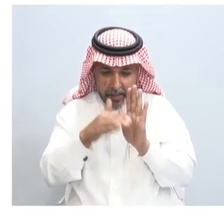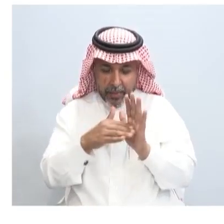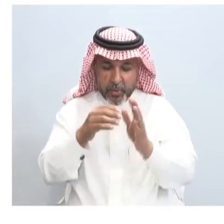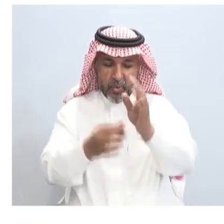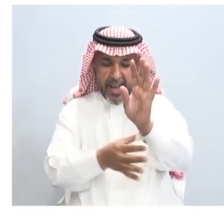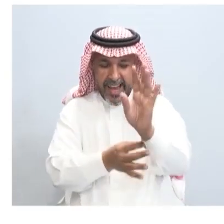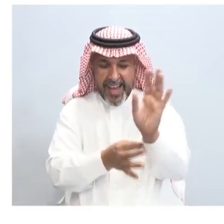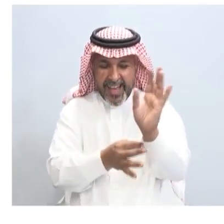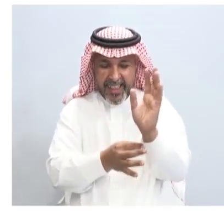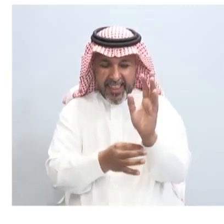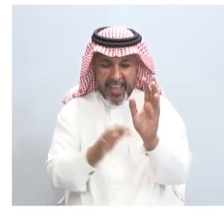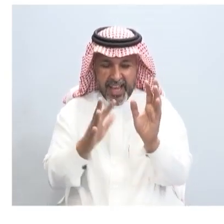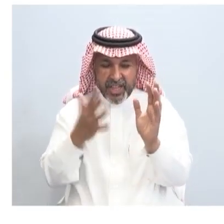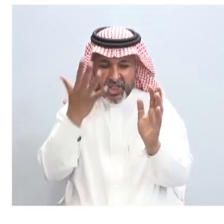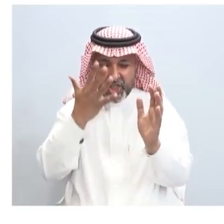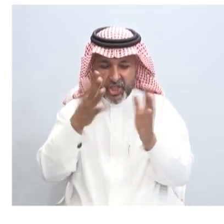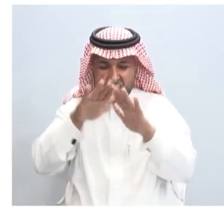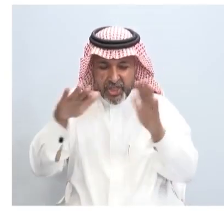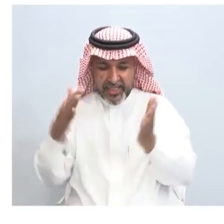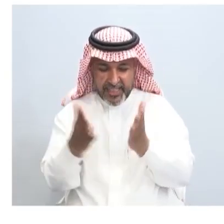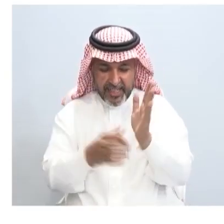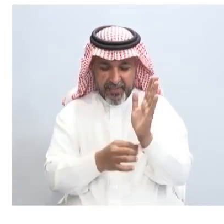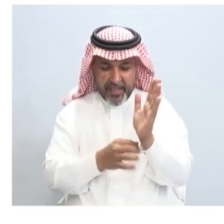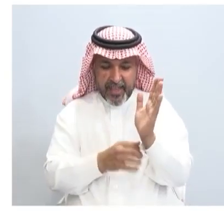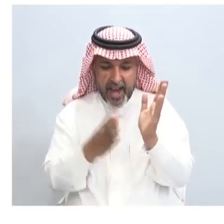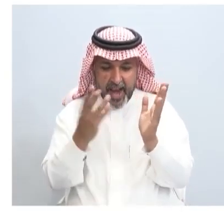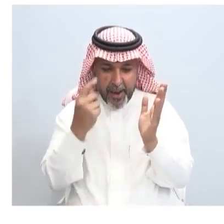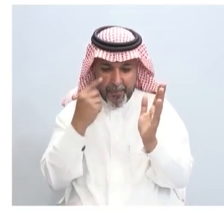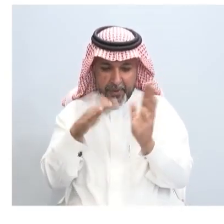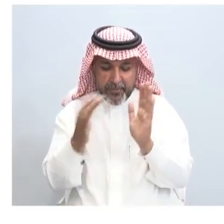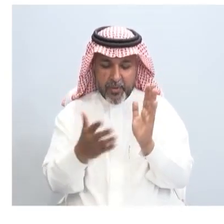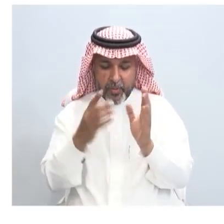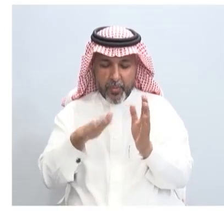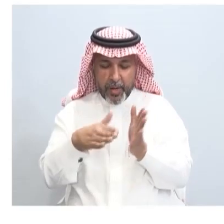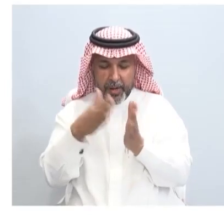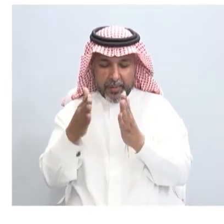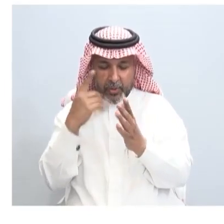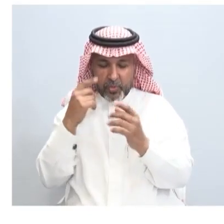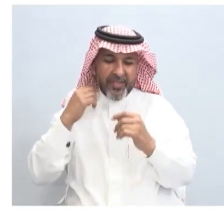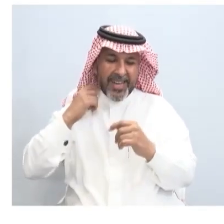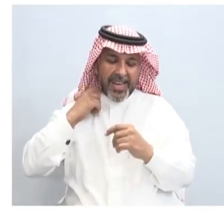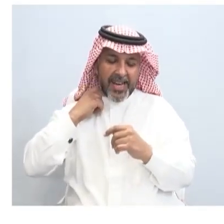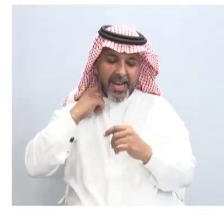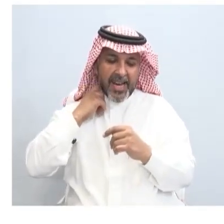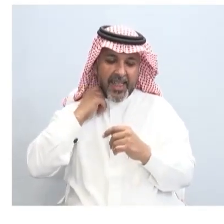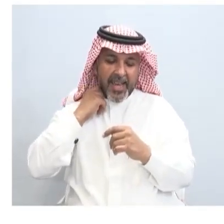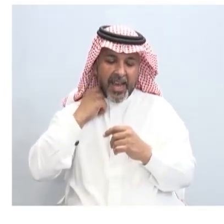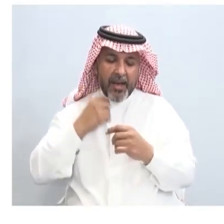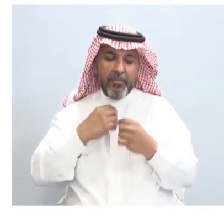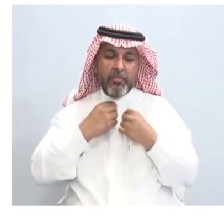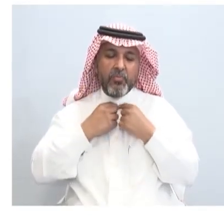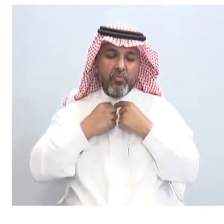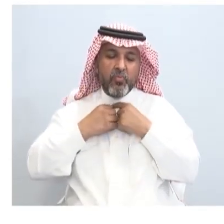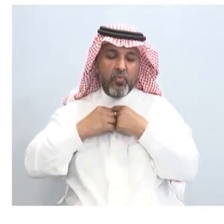فعنده خمسه خيارات المرحله الثانيه حختار اللون المرحله الثالثه حختار الكم والمرحله الرابعه حختار